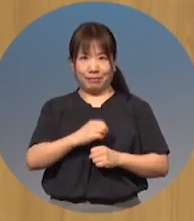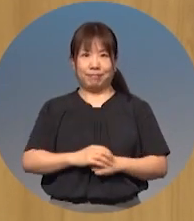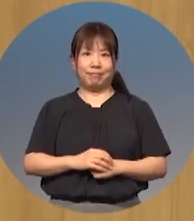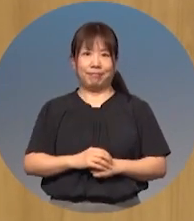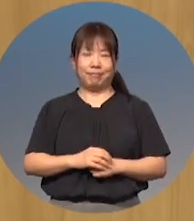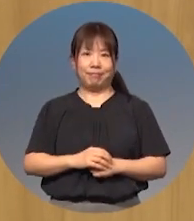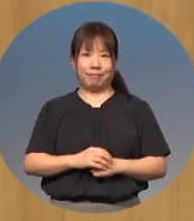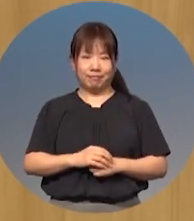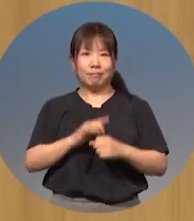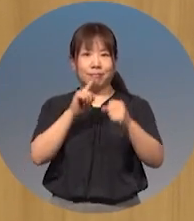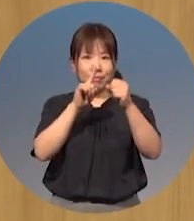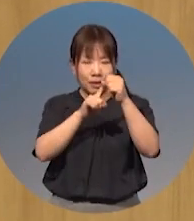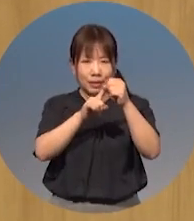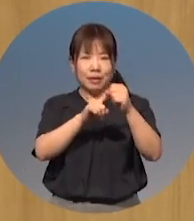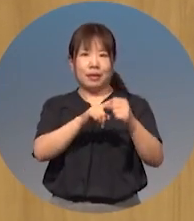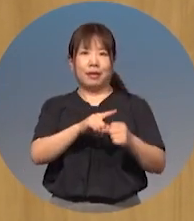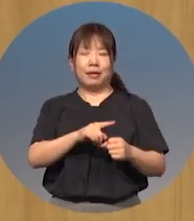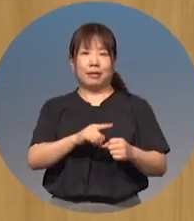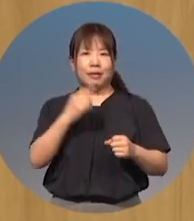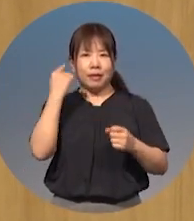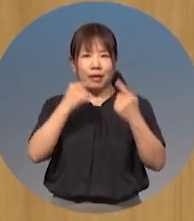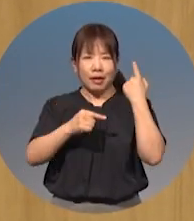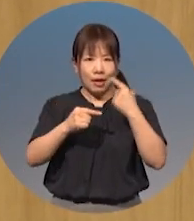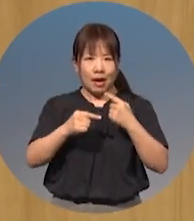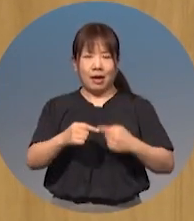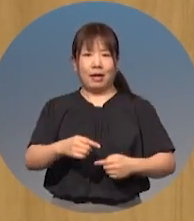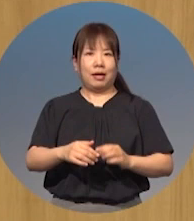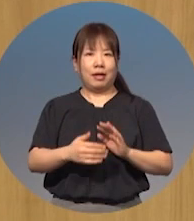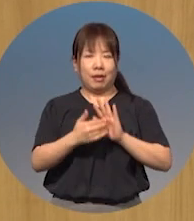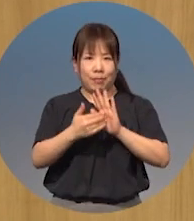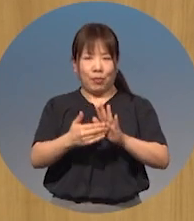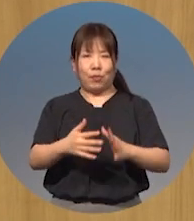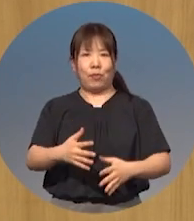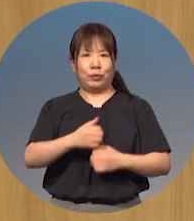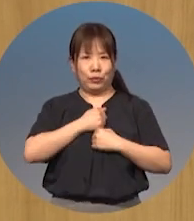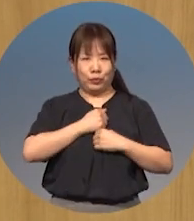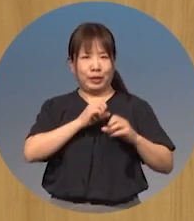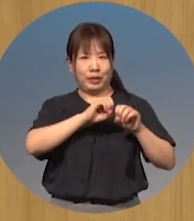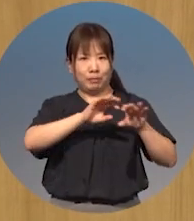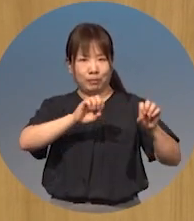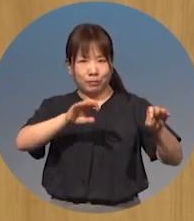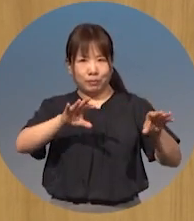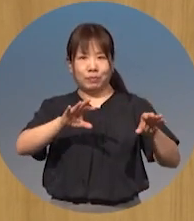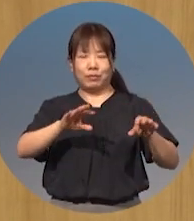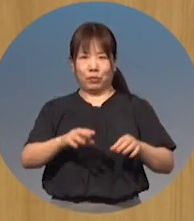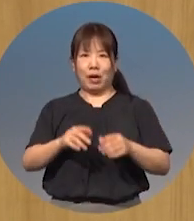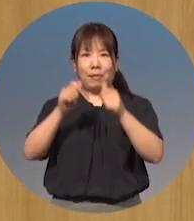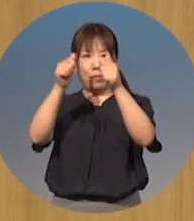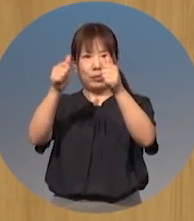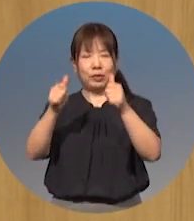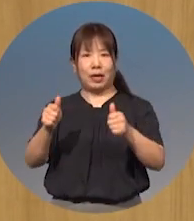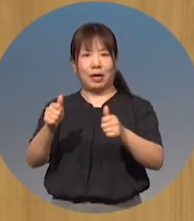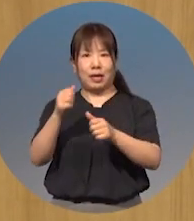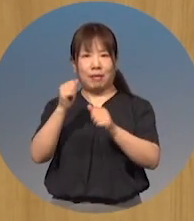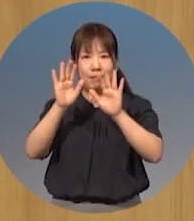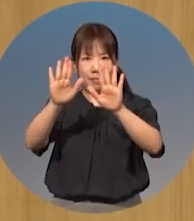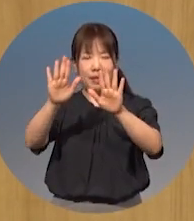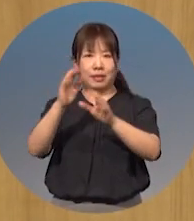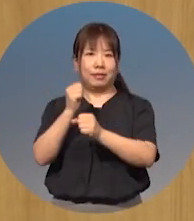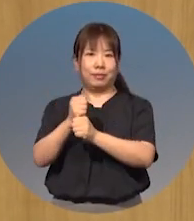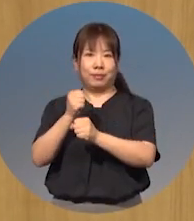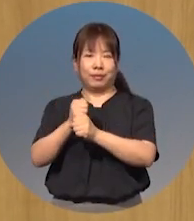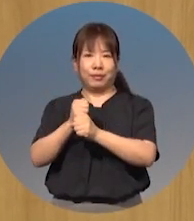ために怪我をしないように呼びかけたりポスターなどを作ってみんなが仲良く